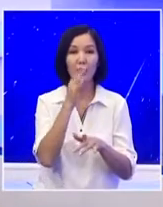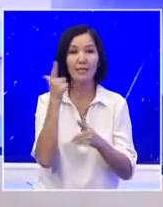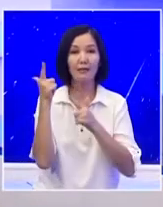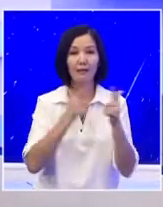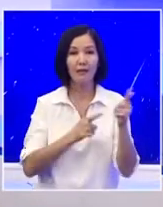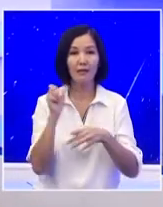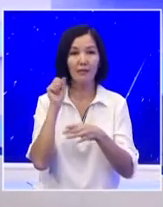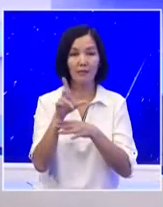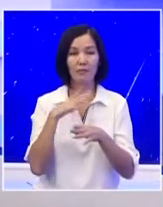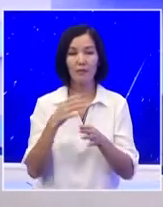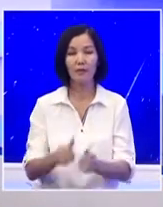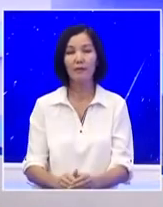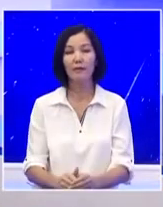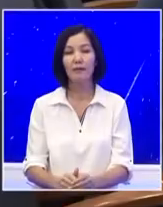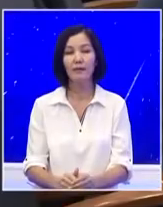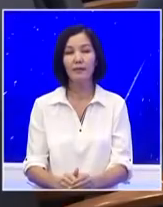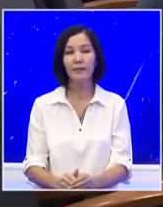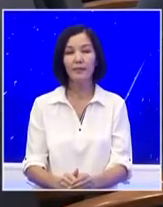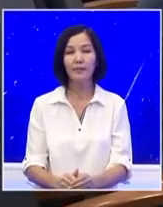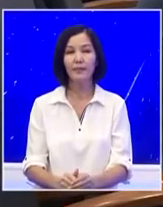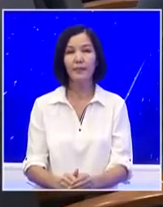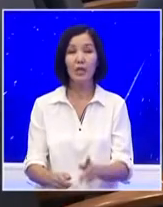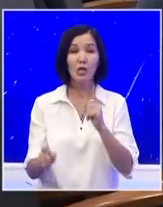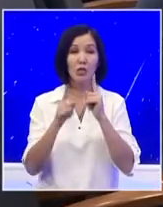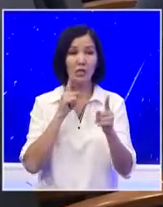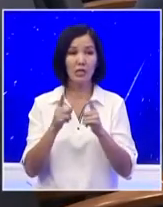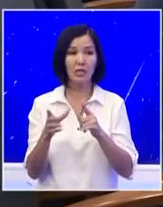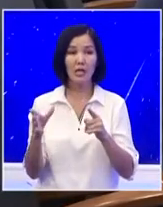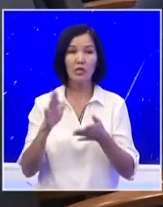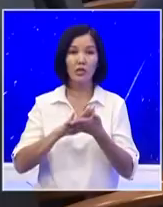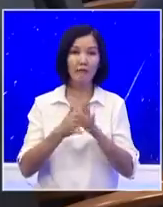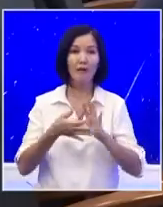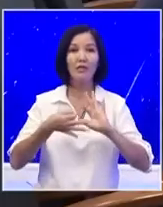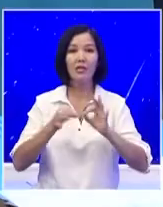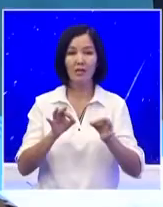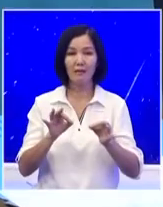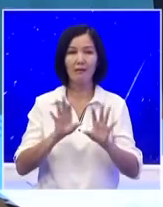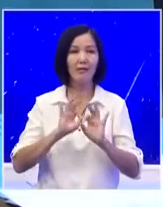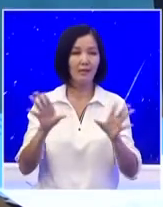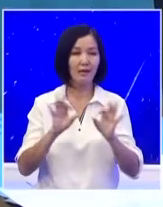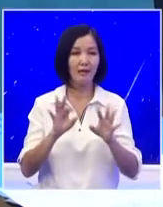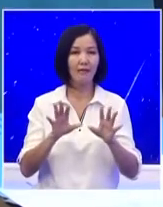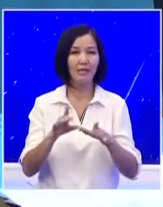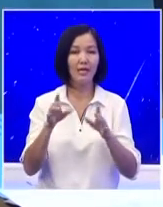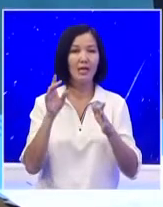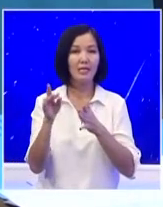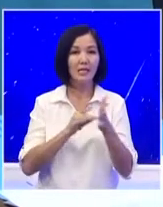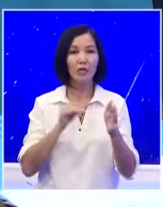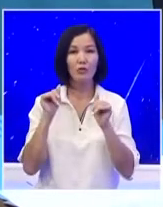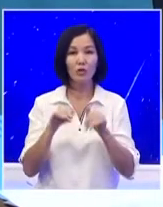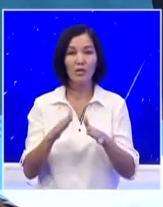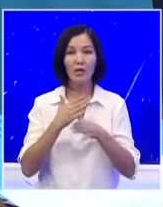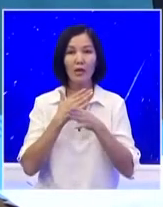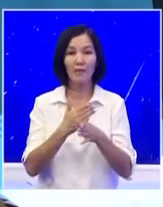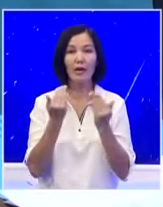бірқатар тапсырма берді. Жиында облыстағы эпидахуал жан-жақты сараланды. Дер кезінде қабылданған шаралар негізінде